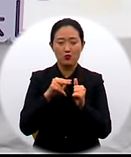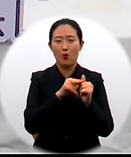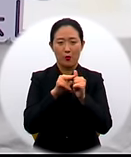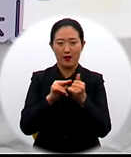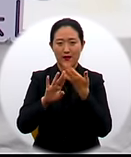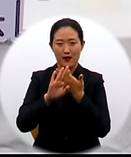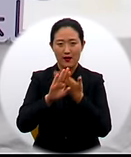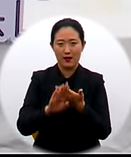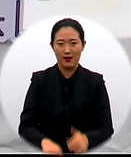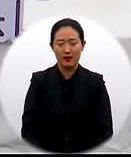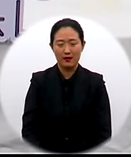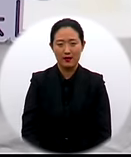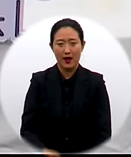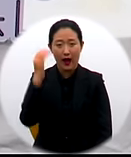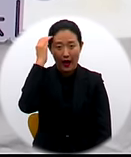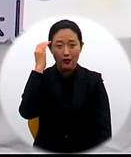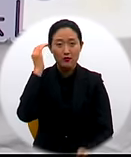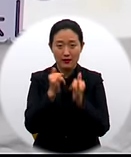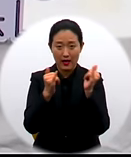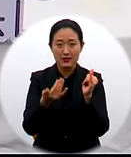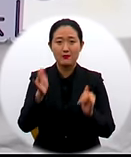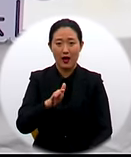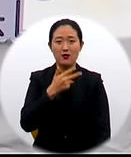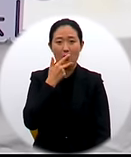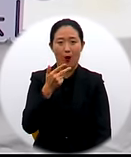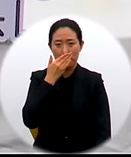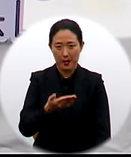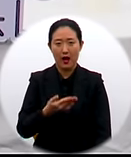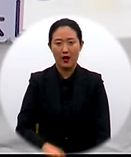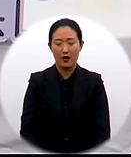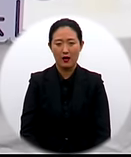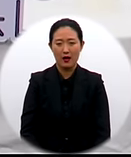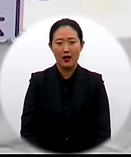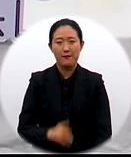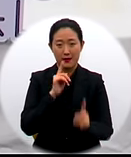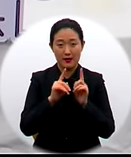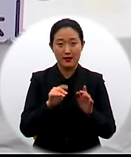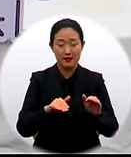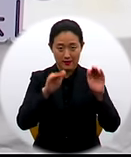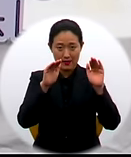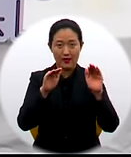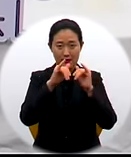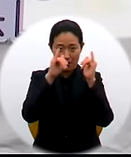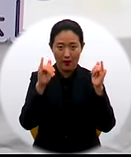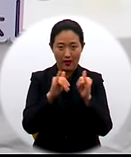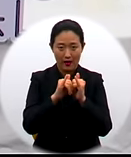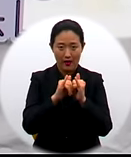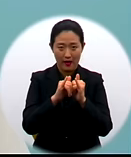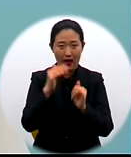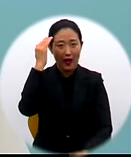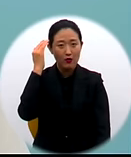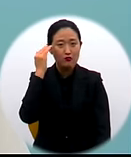소화해낼 수 있는 정보량이 굉장히 달라집니다. 우린 한국인이지만 영어를 할 줄 알아야 해 라고 말하는 사회에서 컸다면